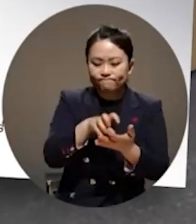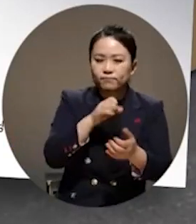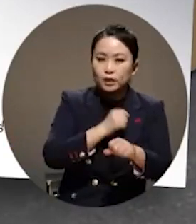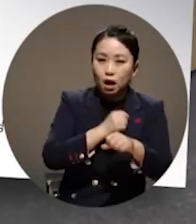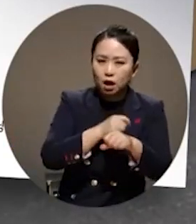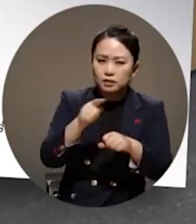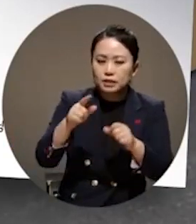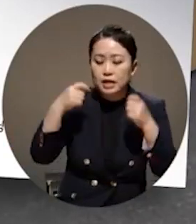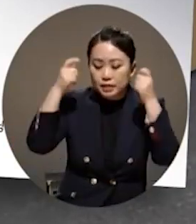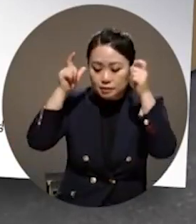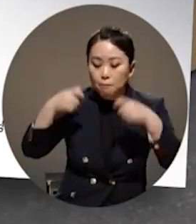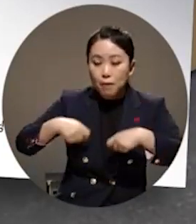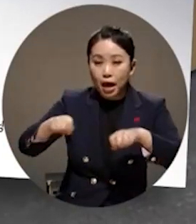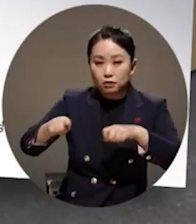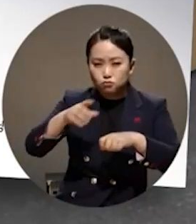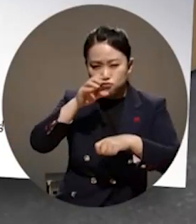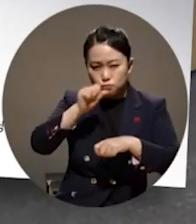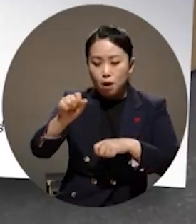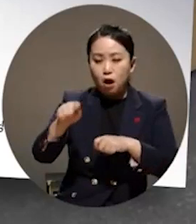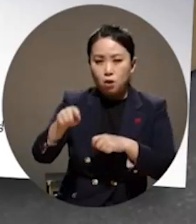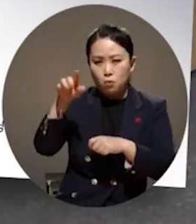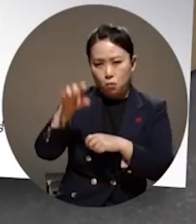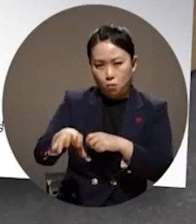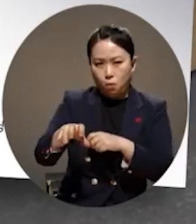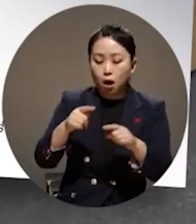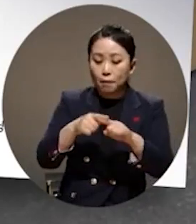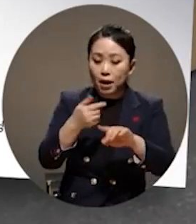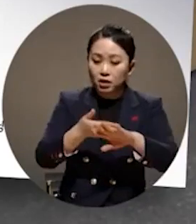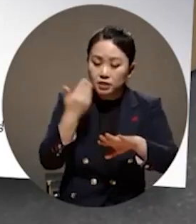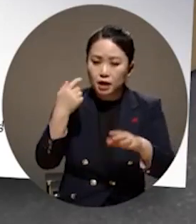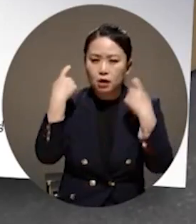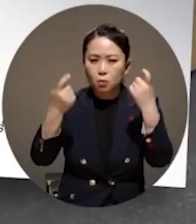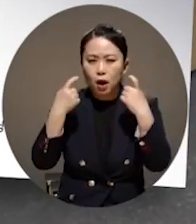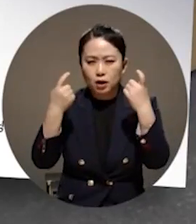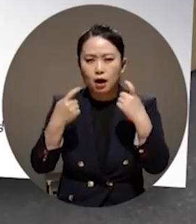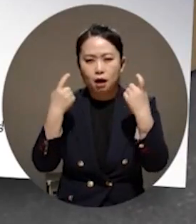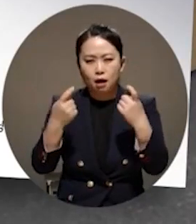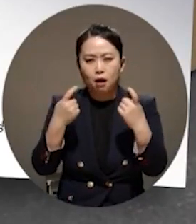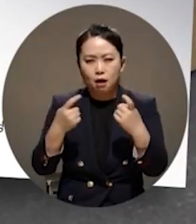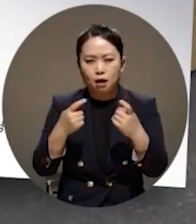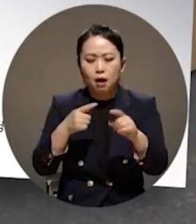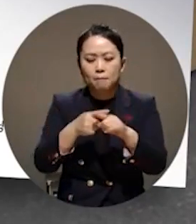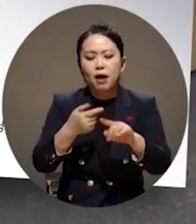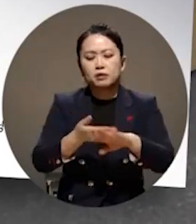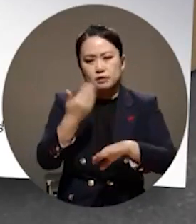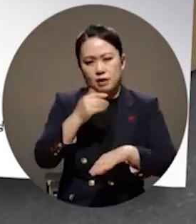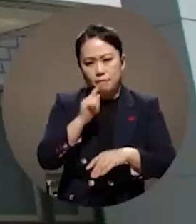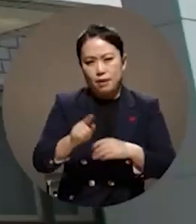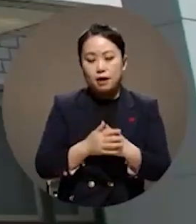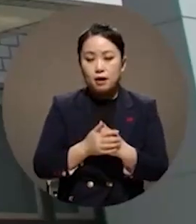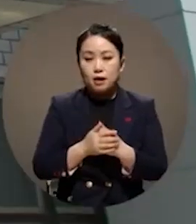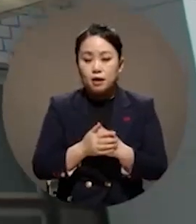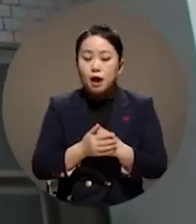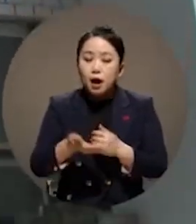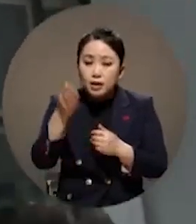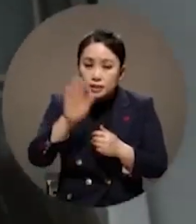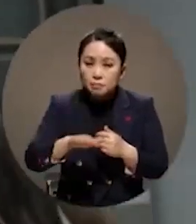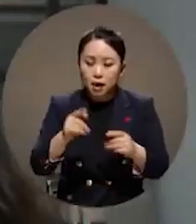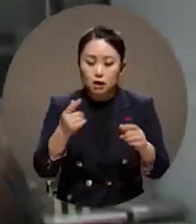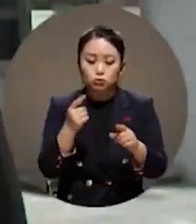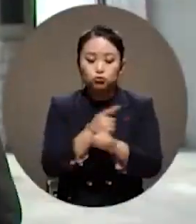거리이다. 일정 중 관광이 절반 이상이고 패키지 관광 같다며 반대 의견을 쏟아냈습니다. 하지만